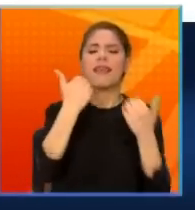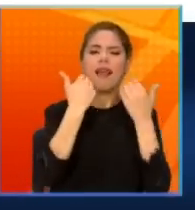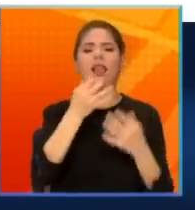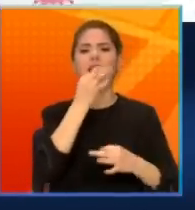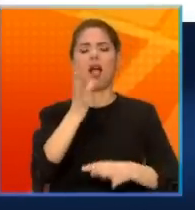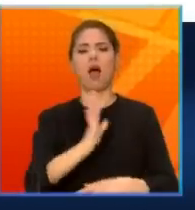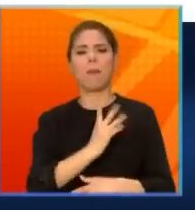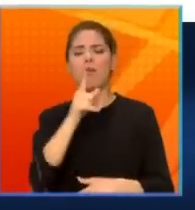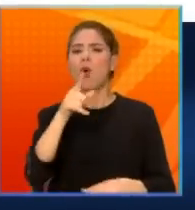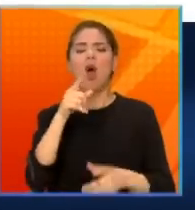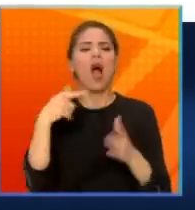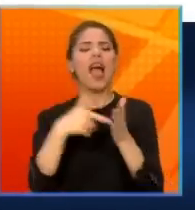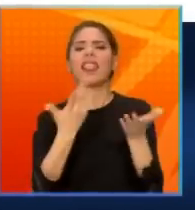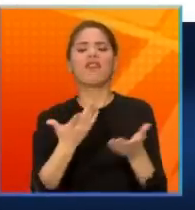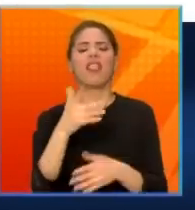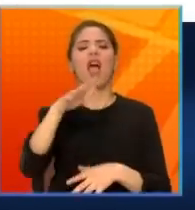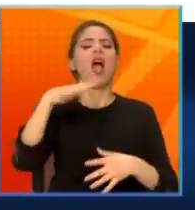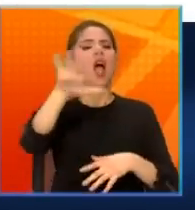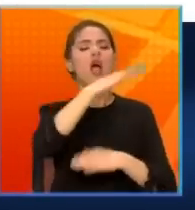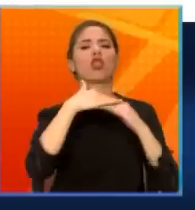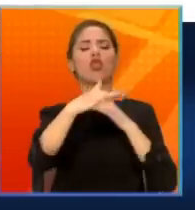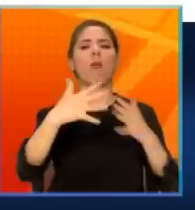iddianın amacı halkta panik yaratmak.